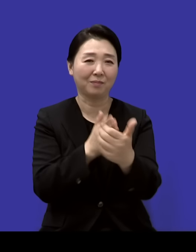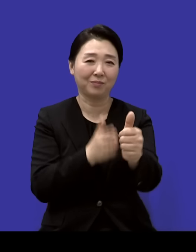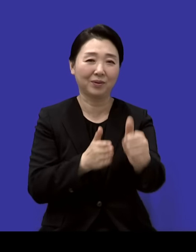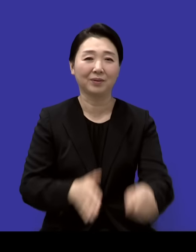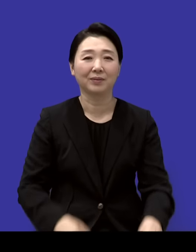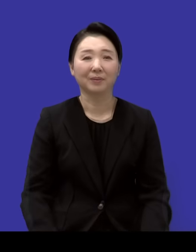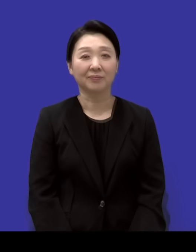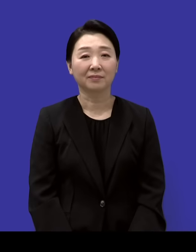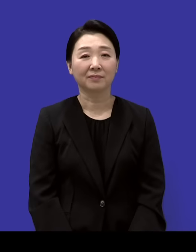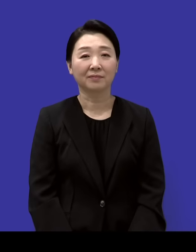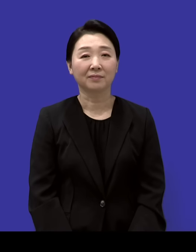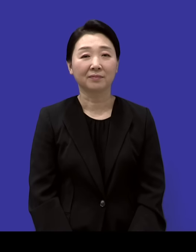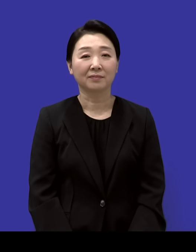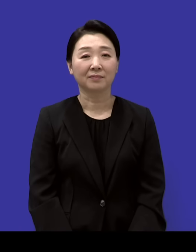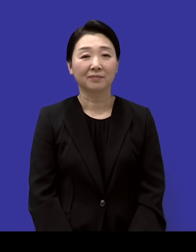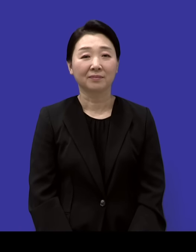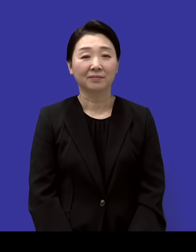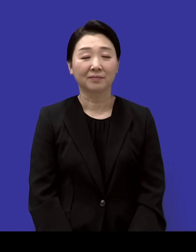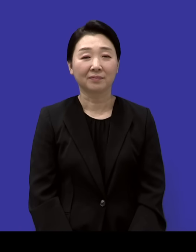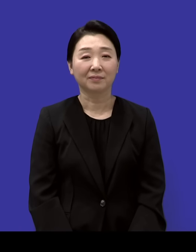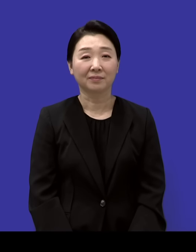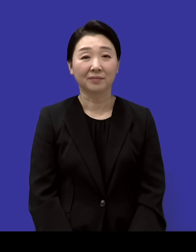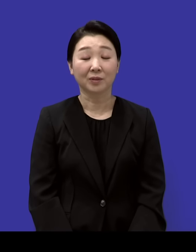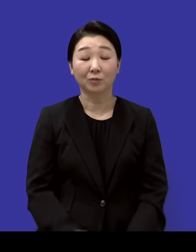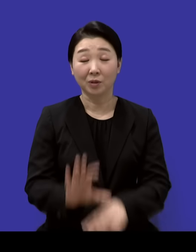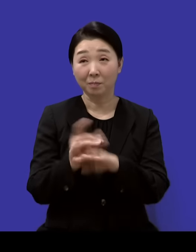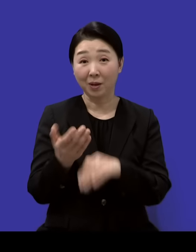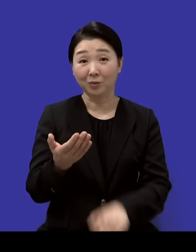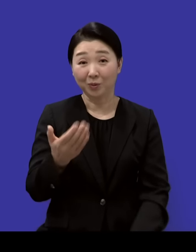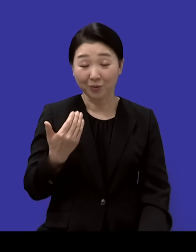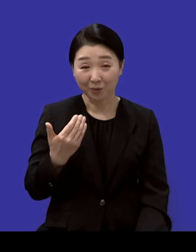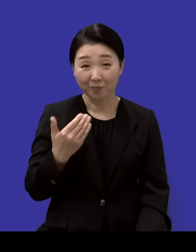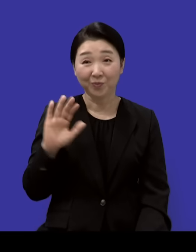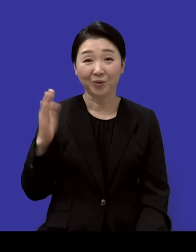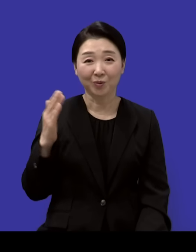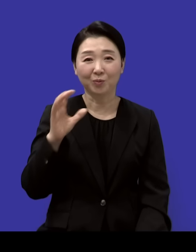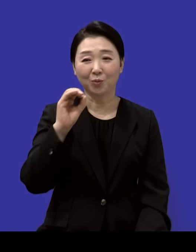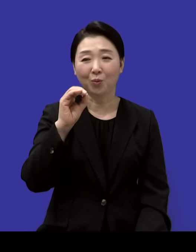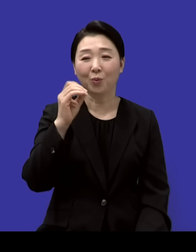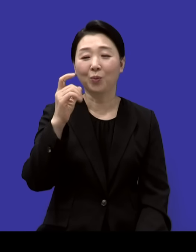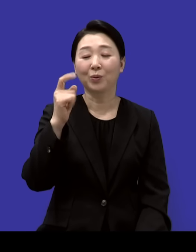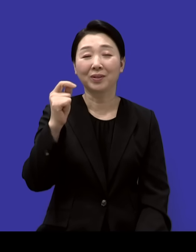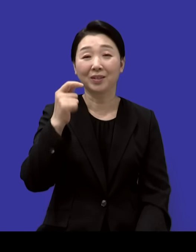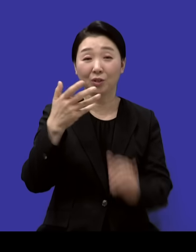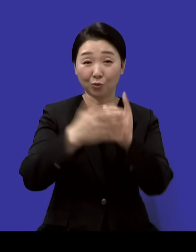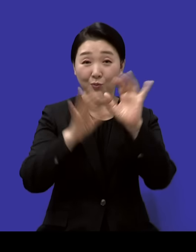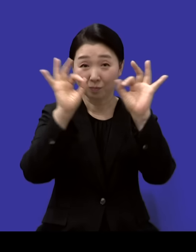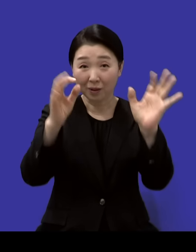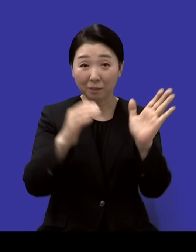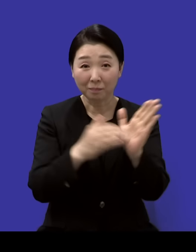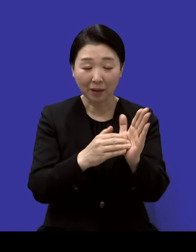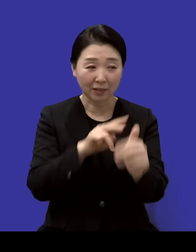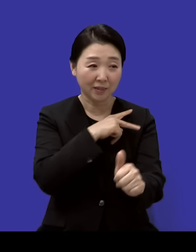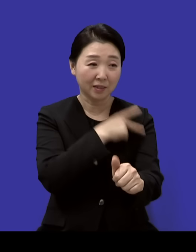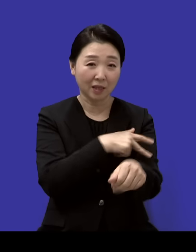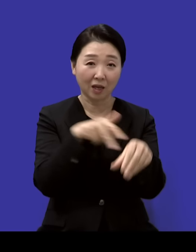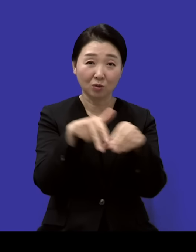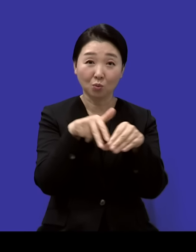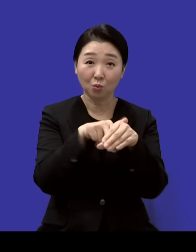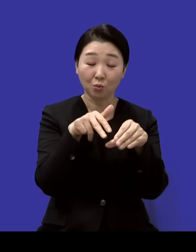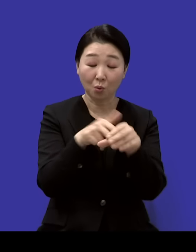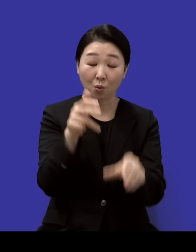그래서 권사님들. 함께 같이 고민하고 해. 네. 저희 방송 전에 최근에 그 OTT 방송을 통해서 방송됐던 이단 종교 교주에 대한